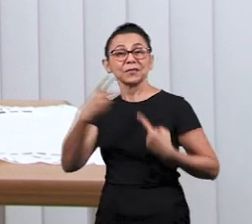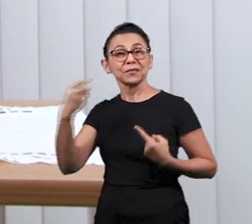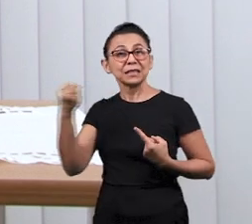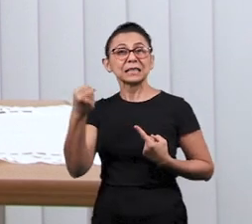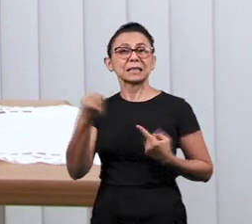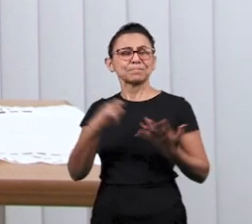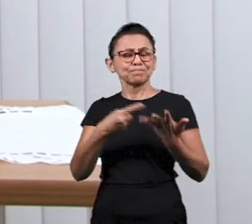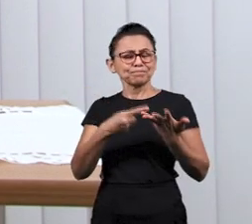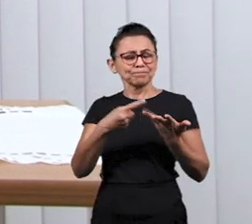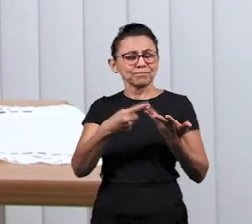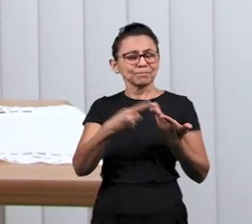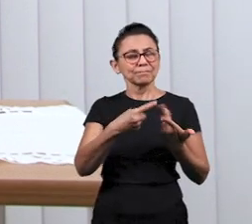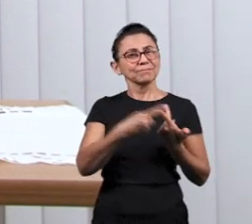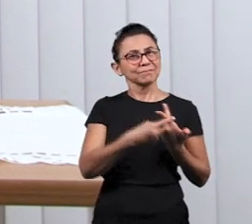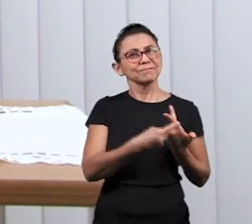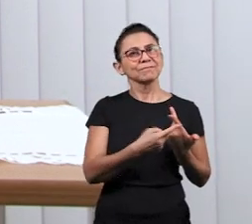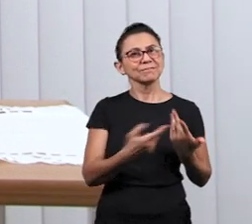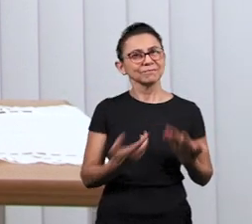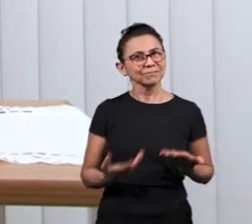нас победителями.